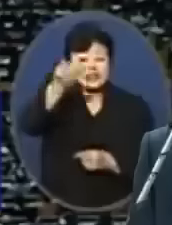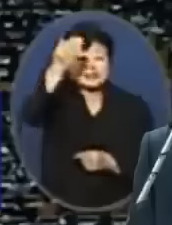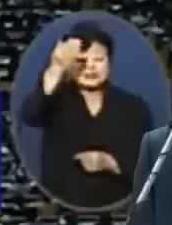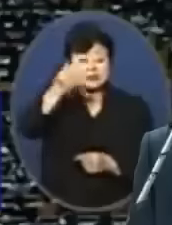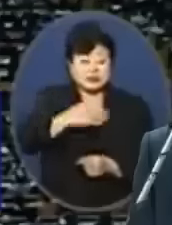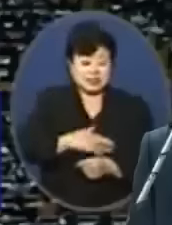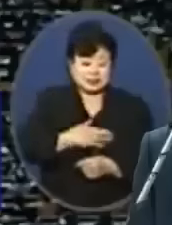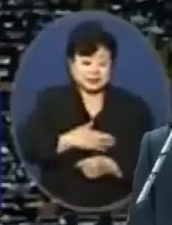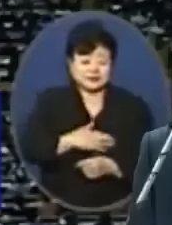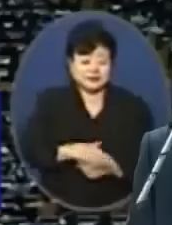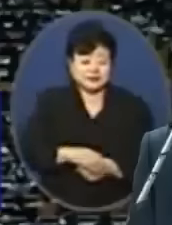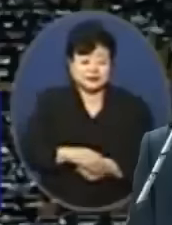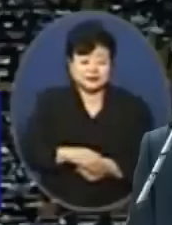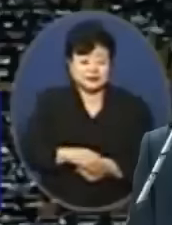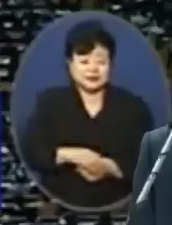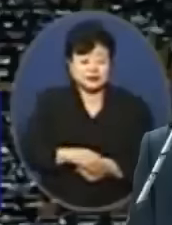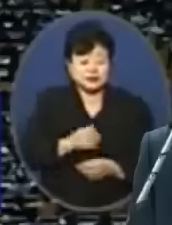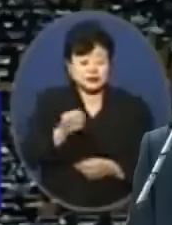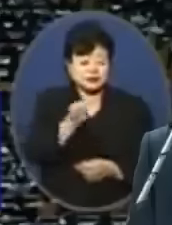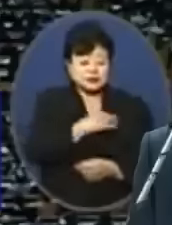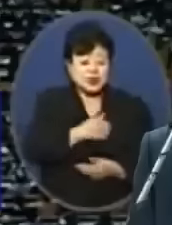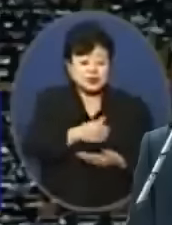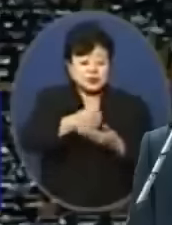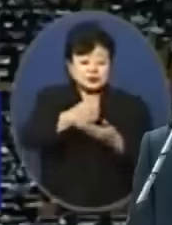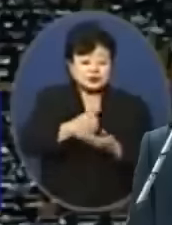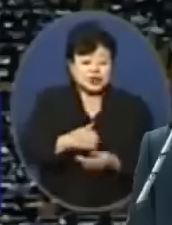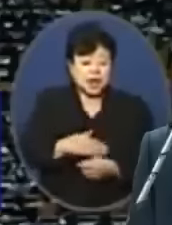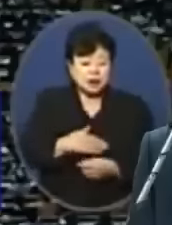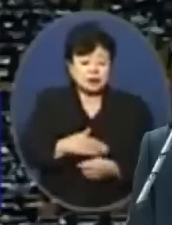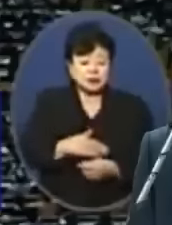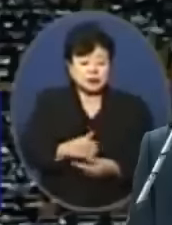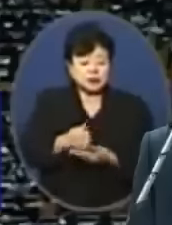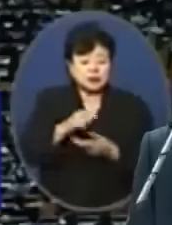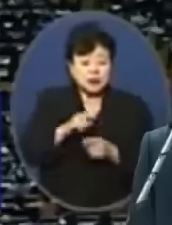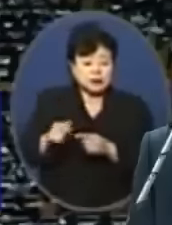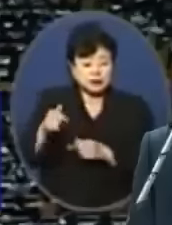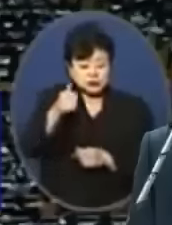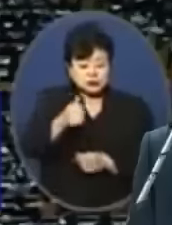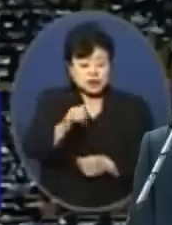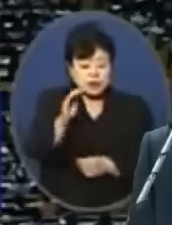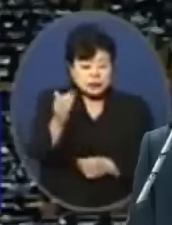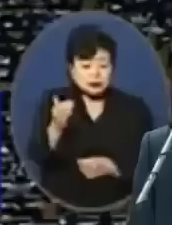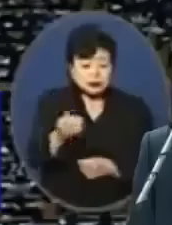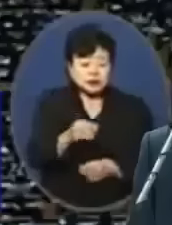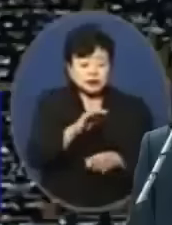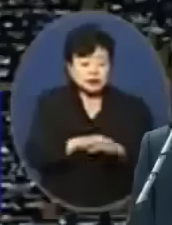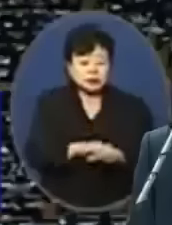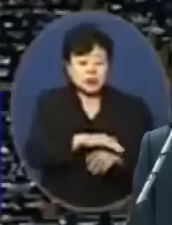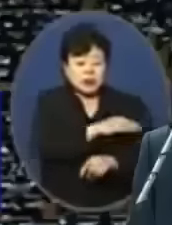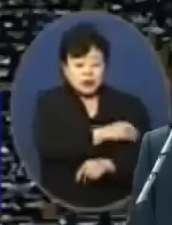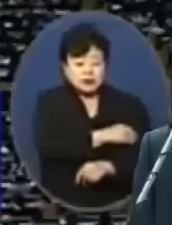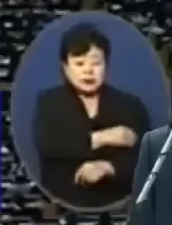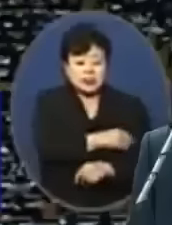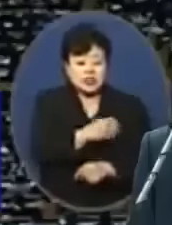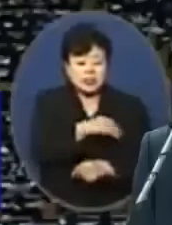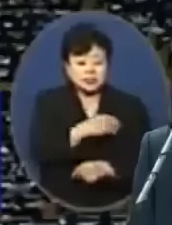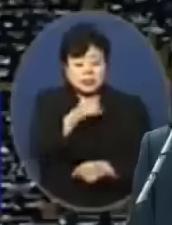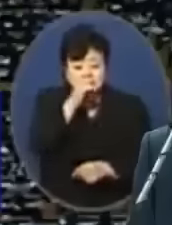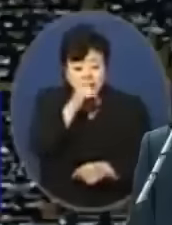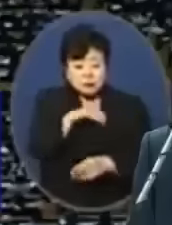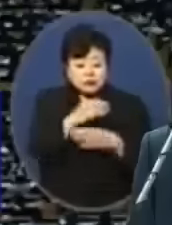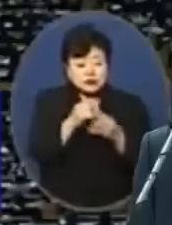미리 아심이니이다. 부와 기가 주께로 말미암고 또 주는 만물의 주재가 되사 손에 권세와 능력이